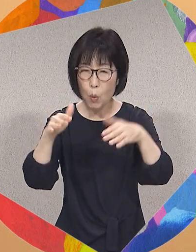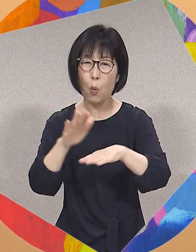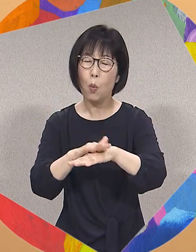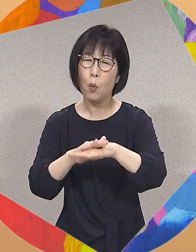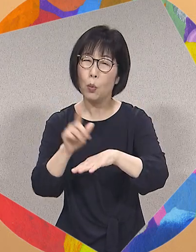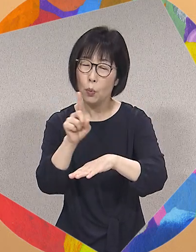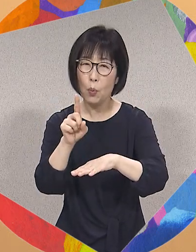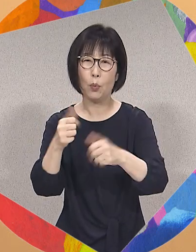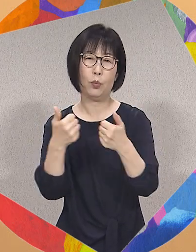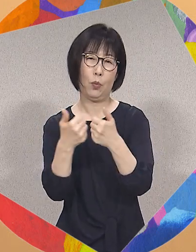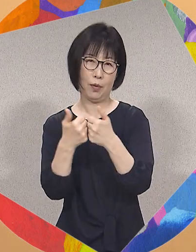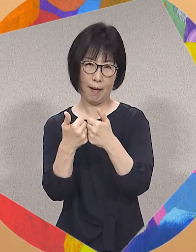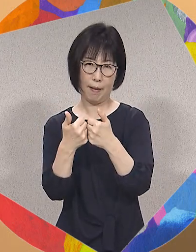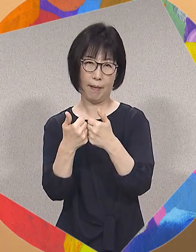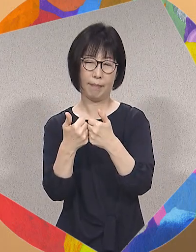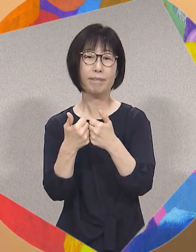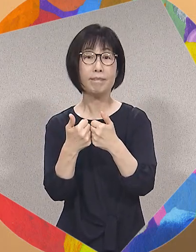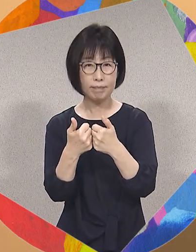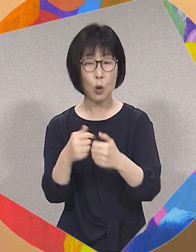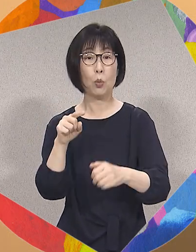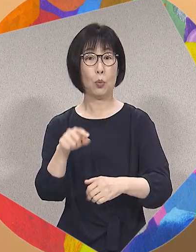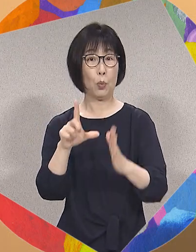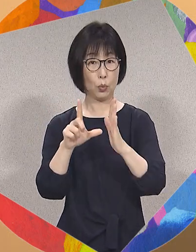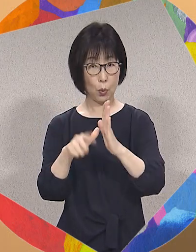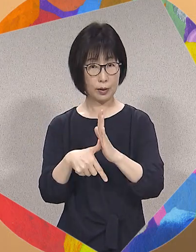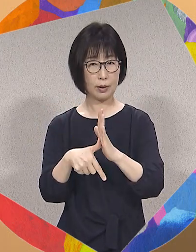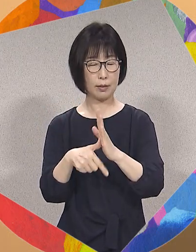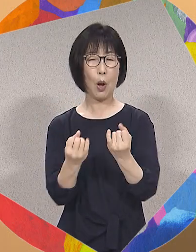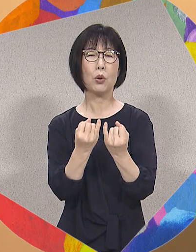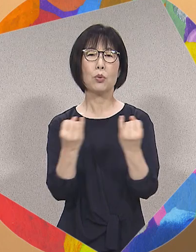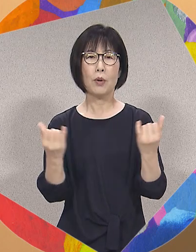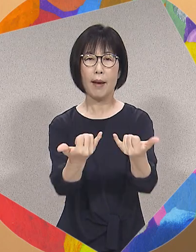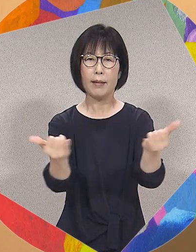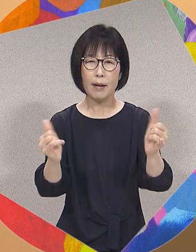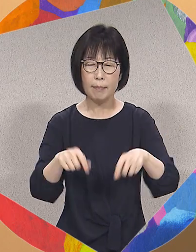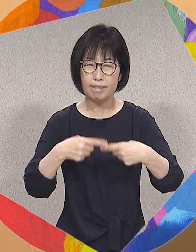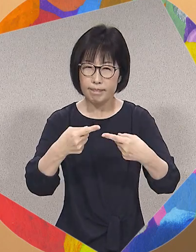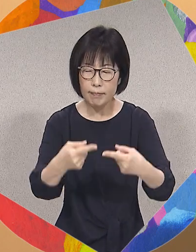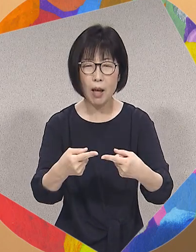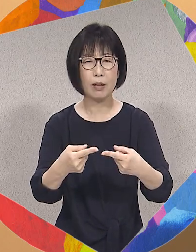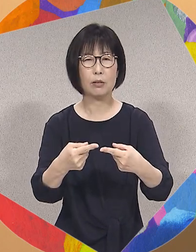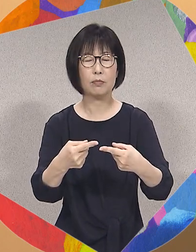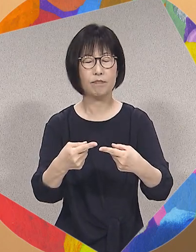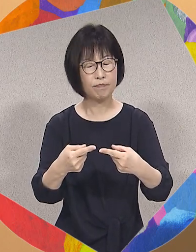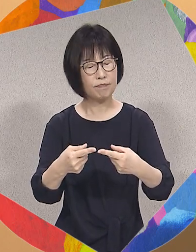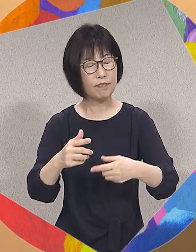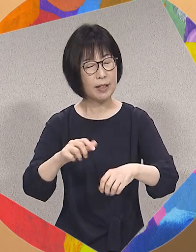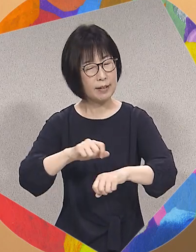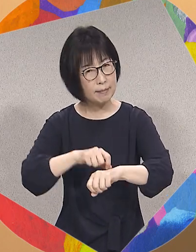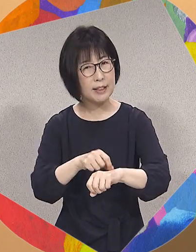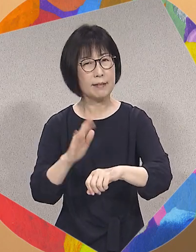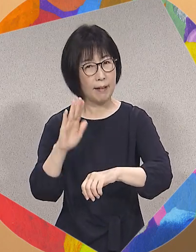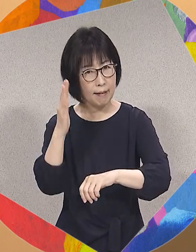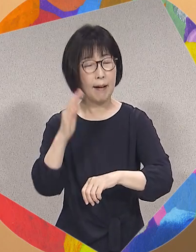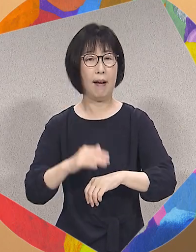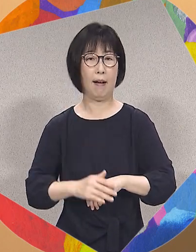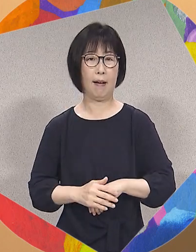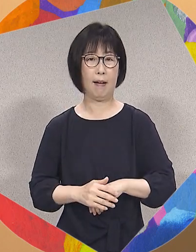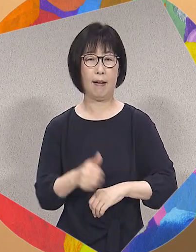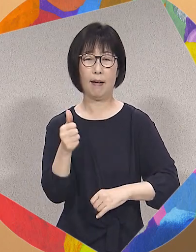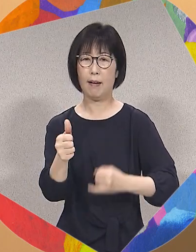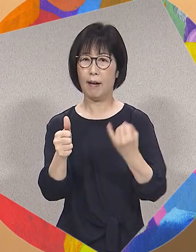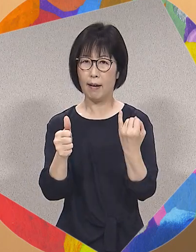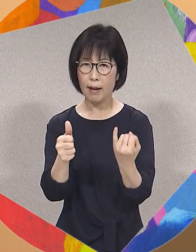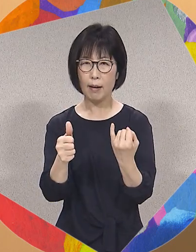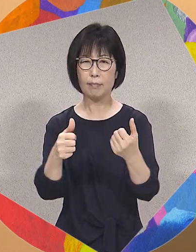相談を受けました。で、当時女性で社会に出ても就職が厳しい、それからまあ男女